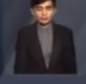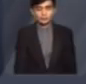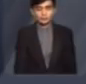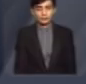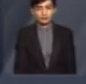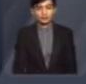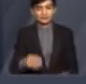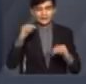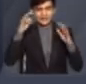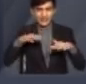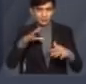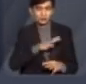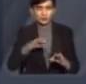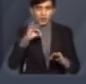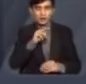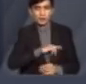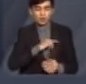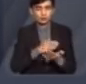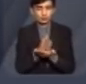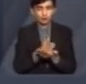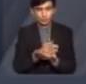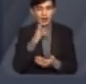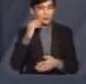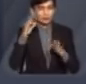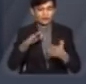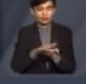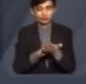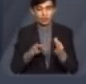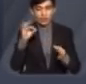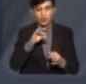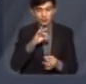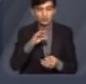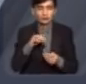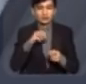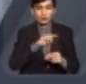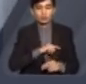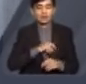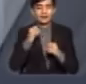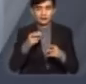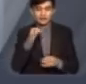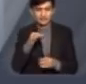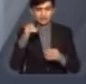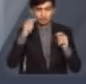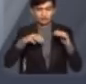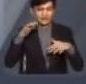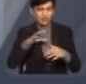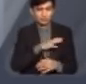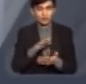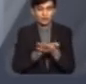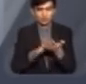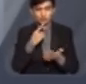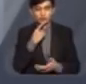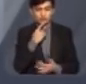снежный плен как работают коммунальная служба алматы синоптики вновь говорят об аномальном уровне осадков чем затрудняется уборка снега